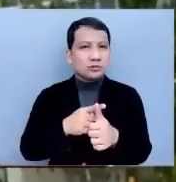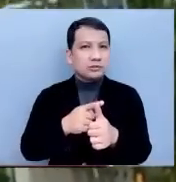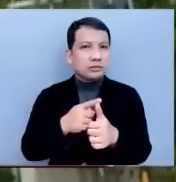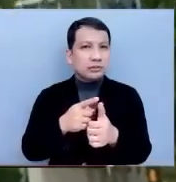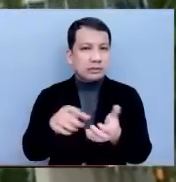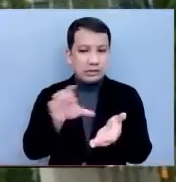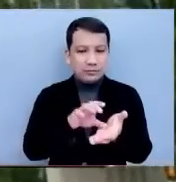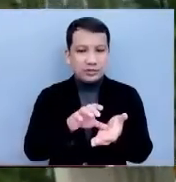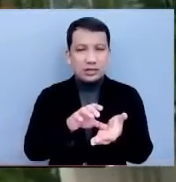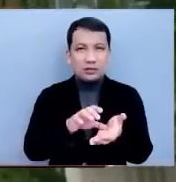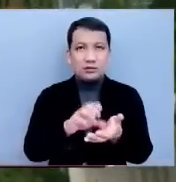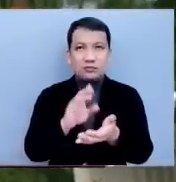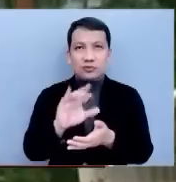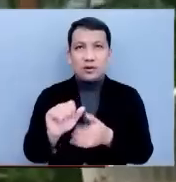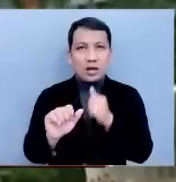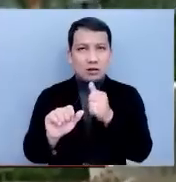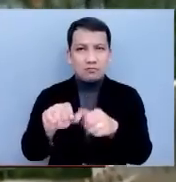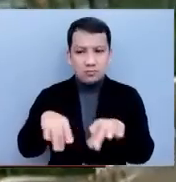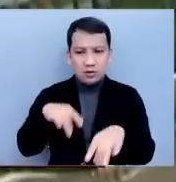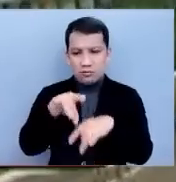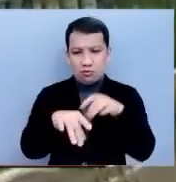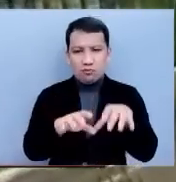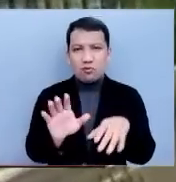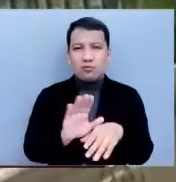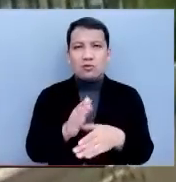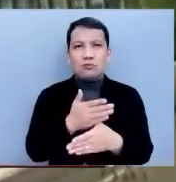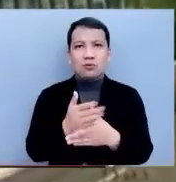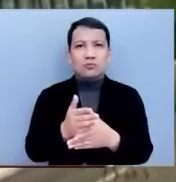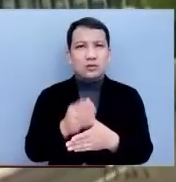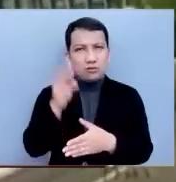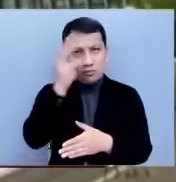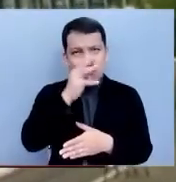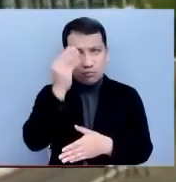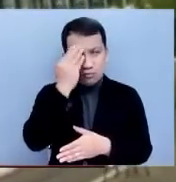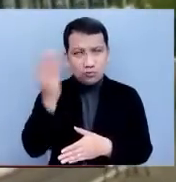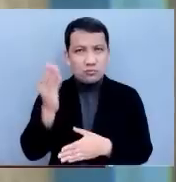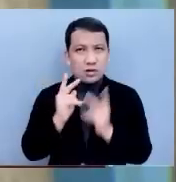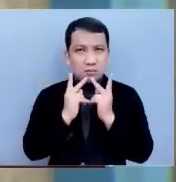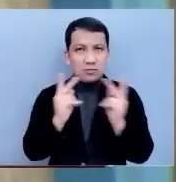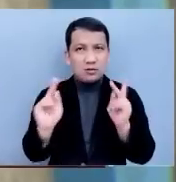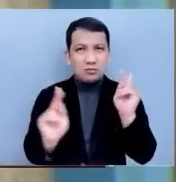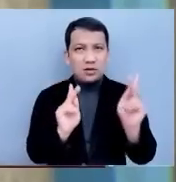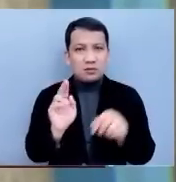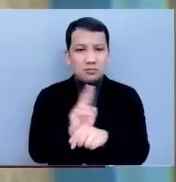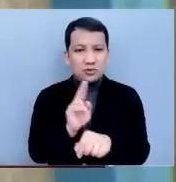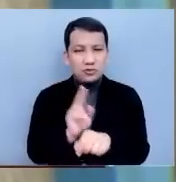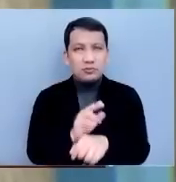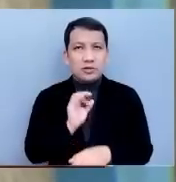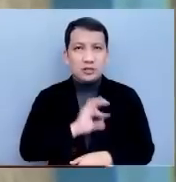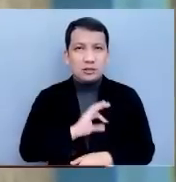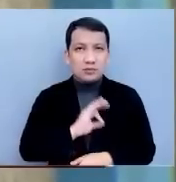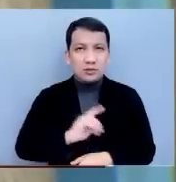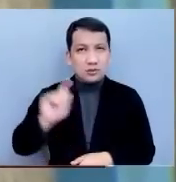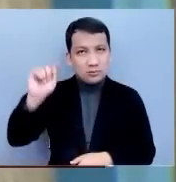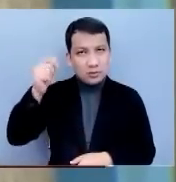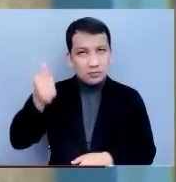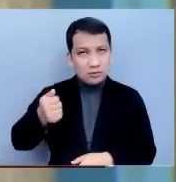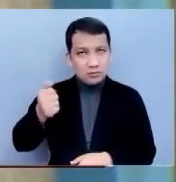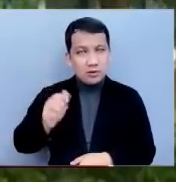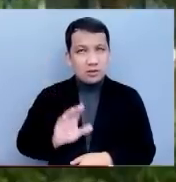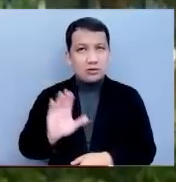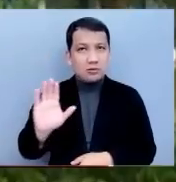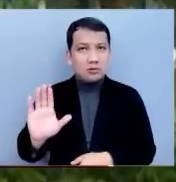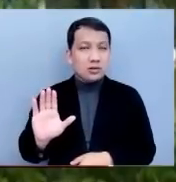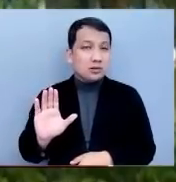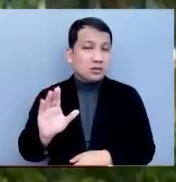Bawal din silang magbigay ng kontribusyon dito. Nag-aalala kasi rito ang publiko na baka malagay sa alanganin ng pondo para sa kanilang